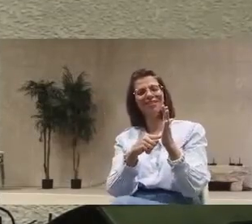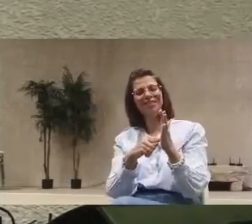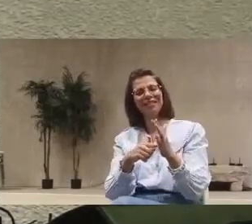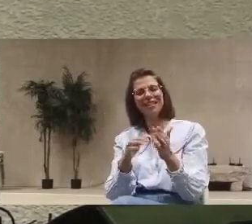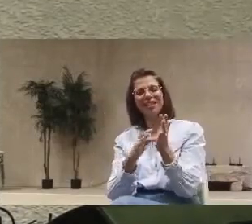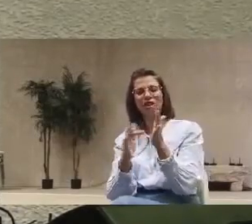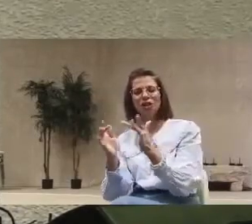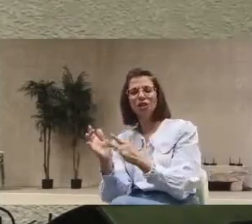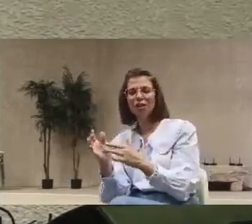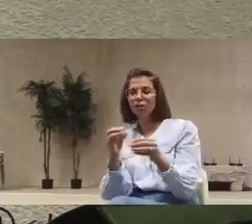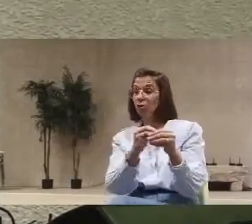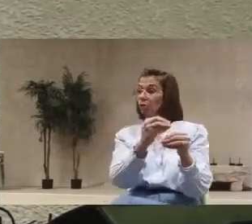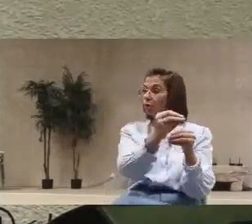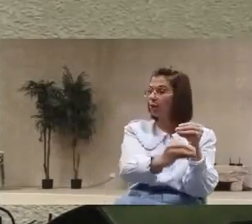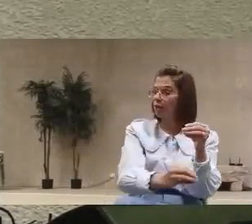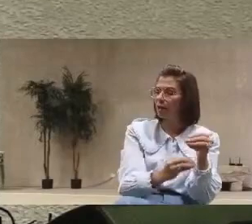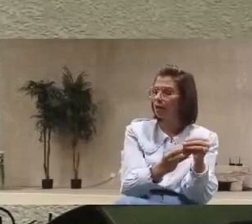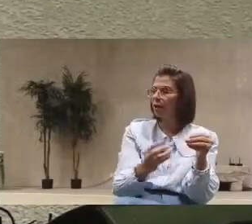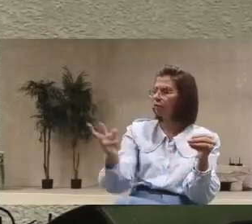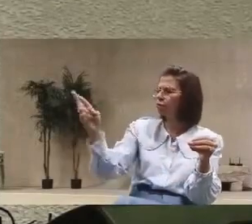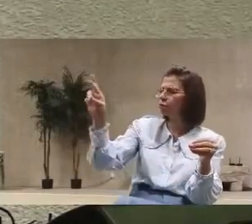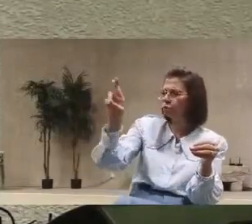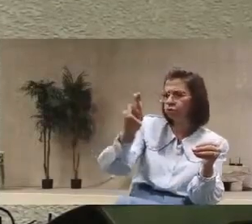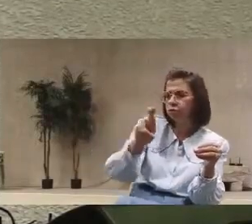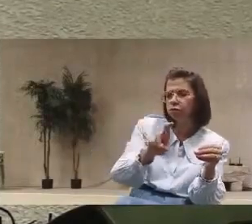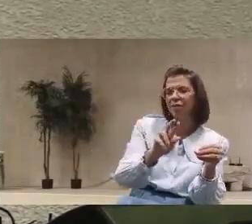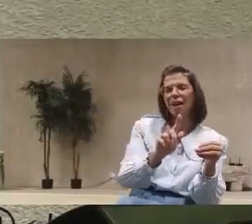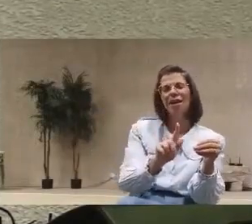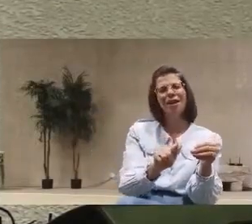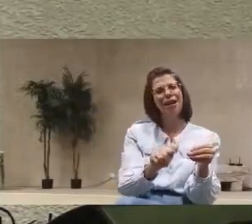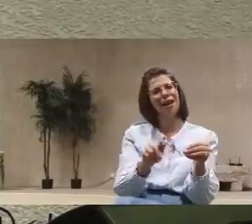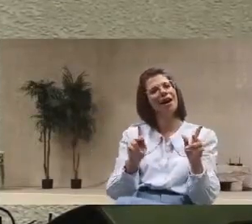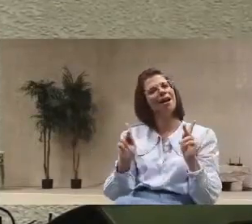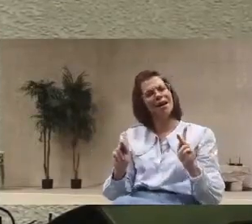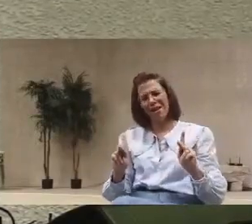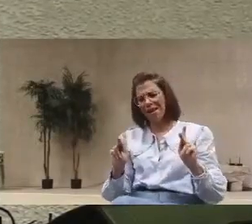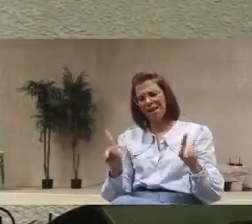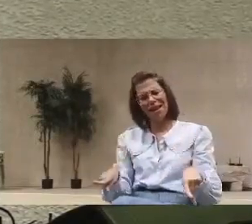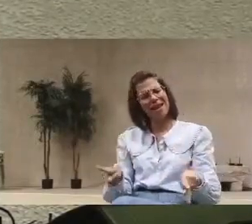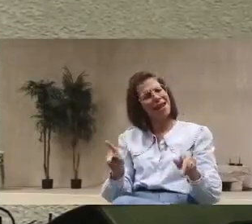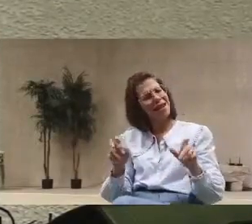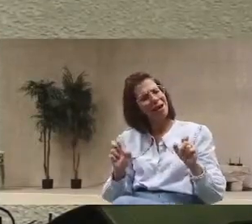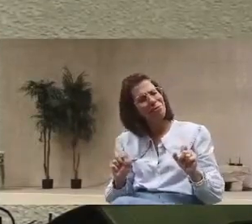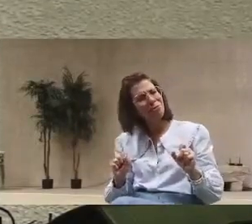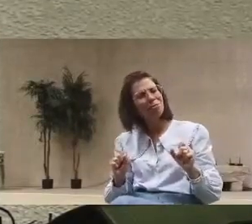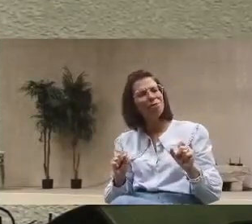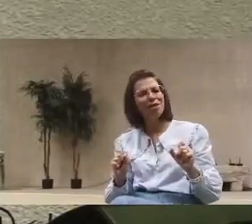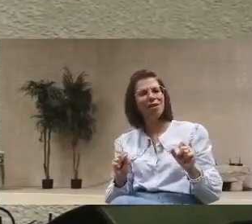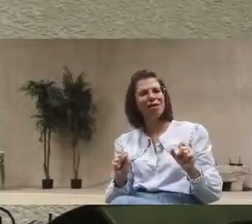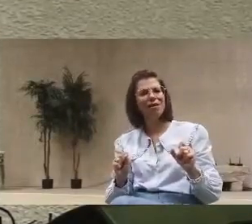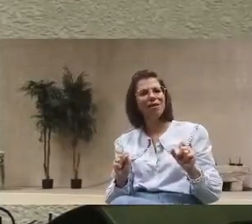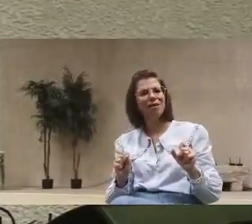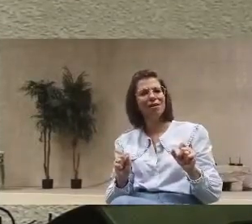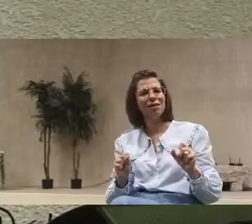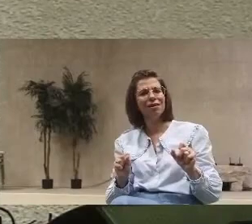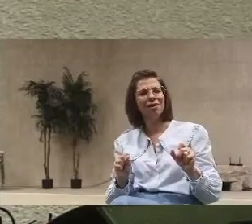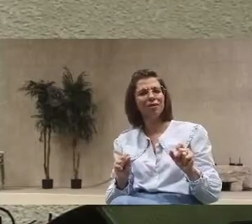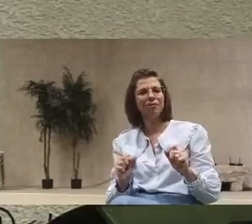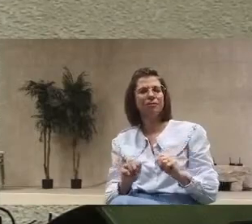Même le lionceau, même l'agneau, le bœuf et le lionceau, je ne plus comment